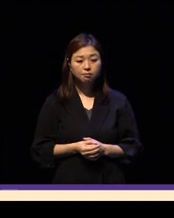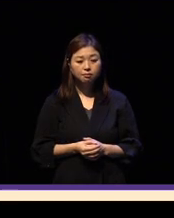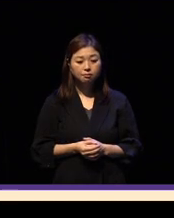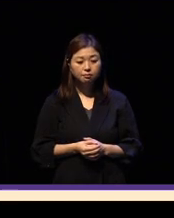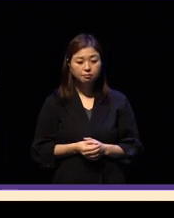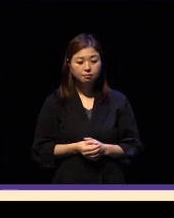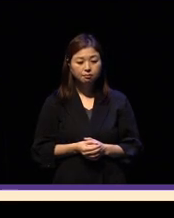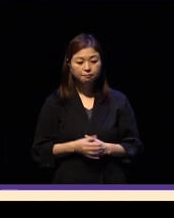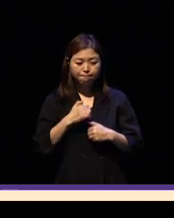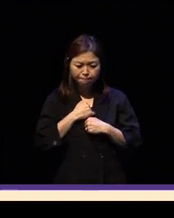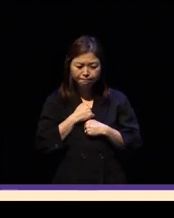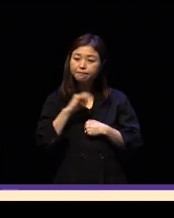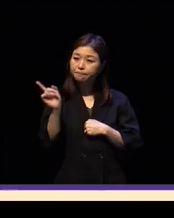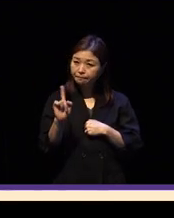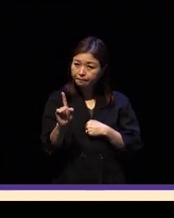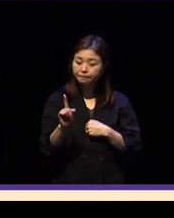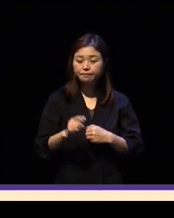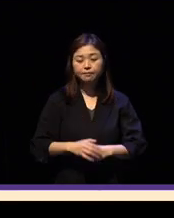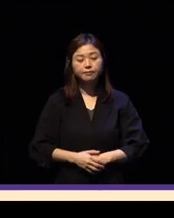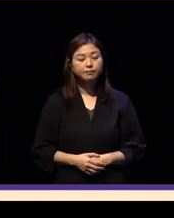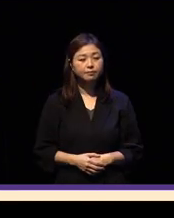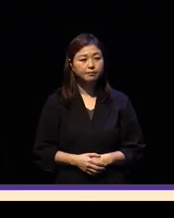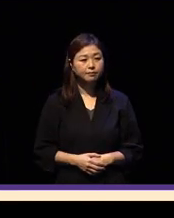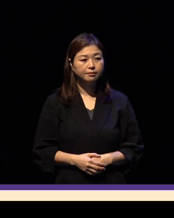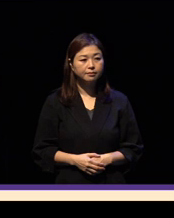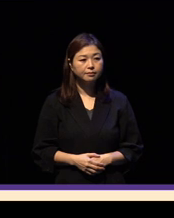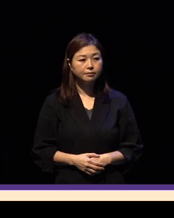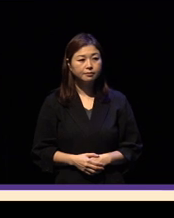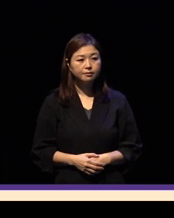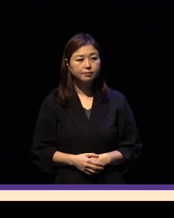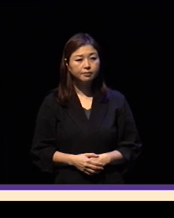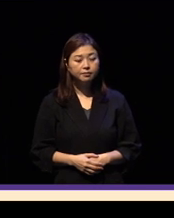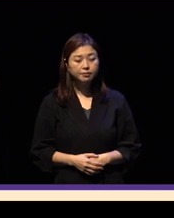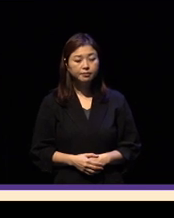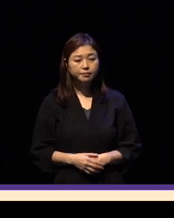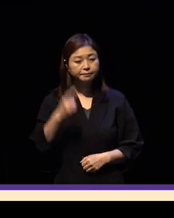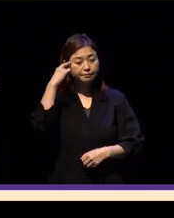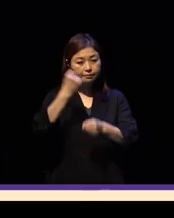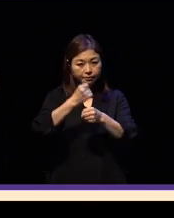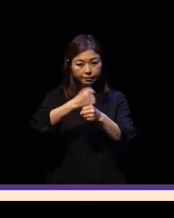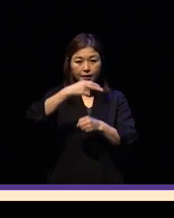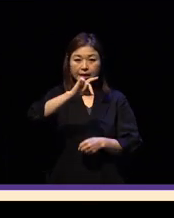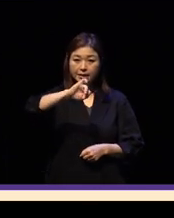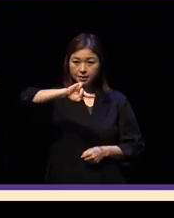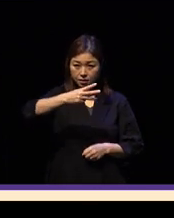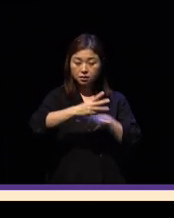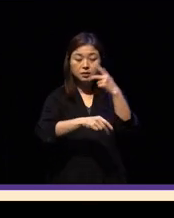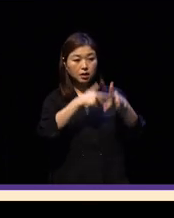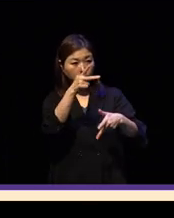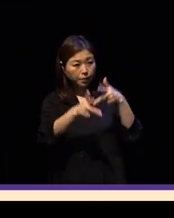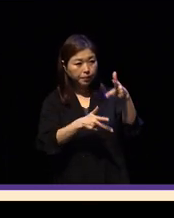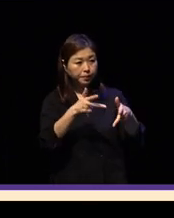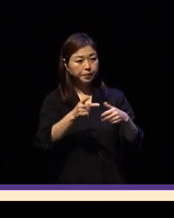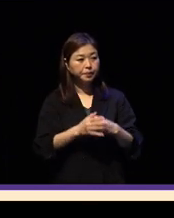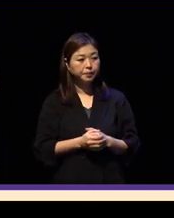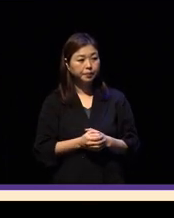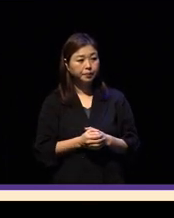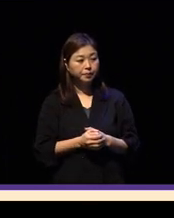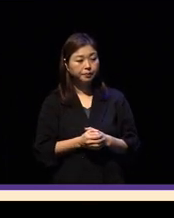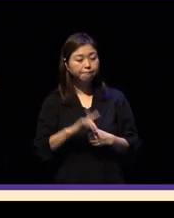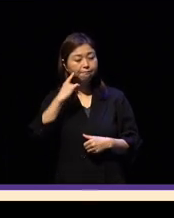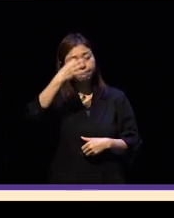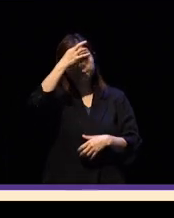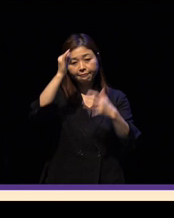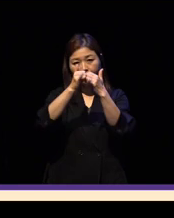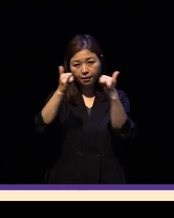네, 유의사항에서 제가 좀 말씀드릴 내용이 있는데요. 저희 창작산실 사업은 특히 그